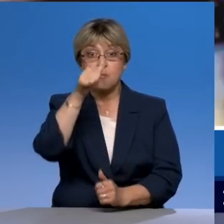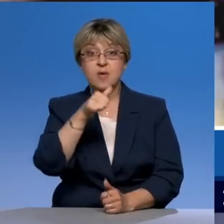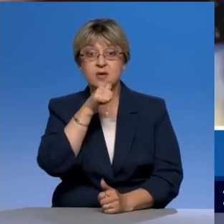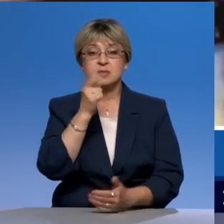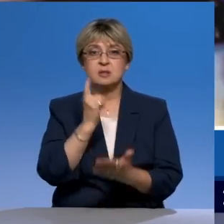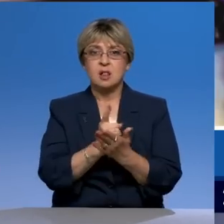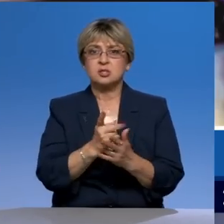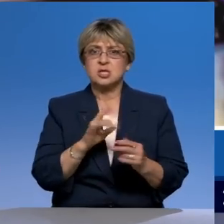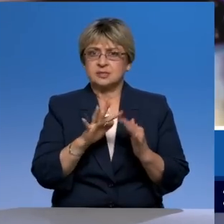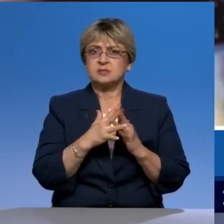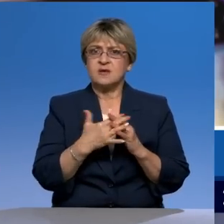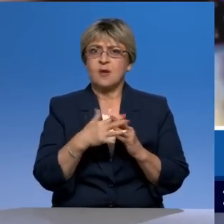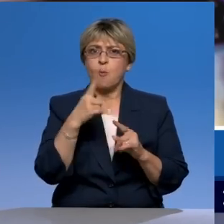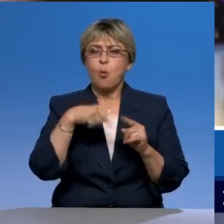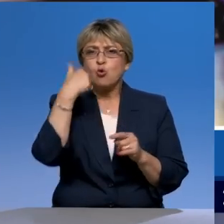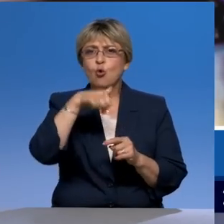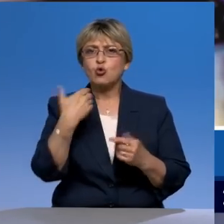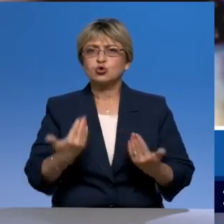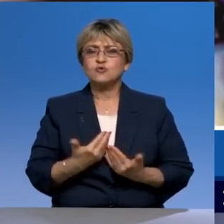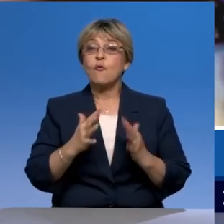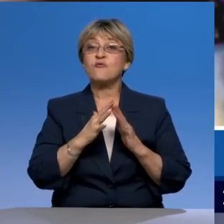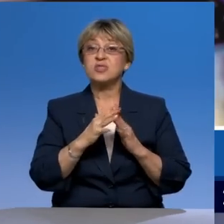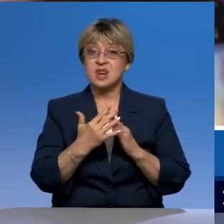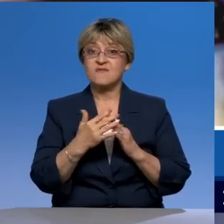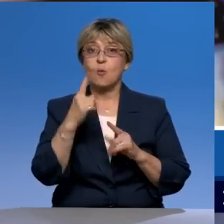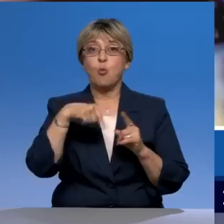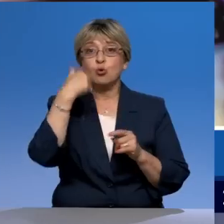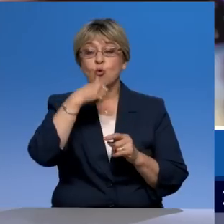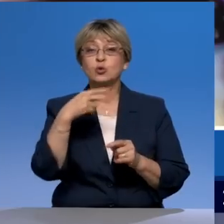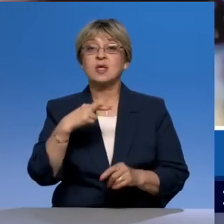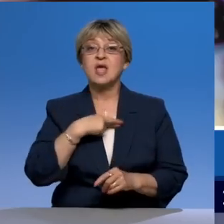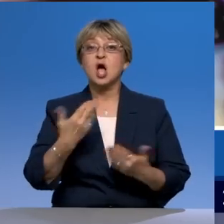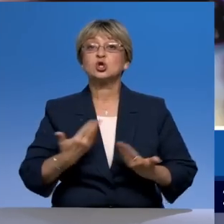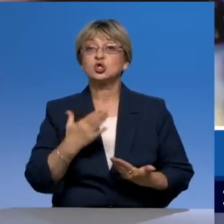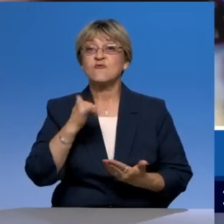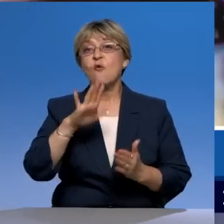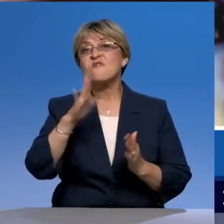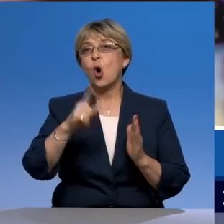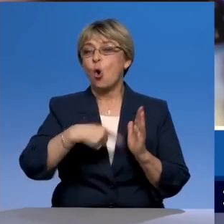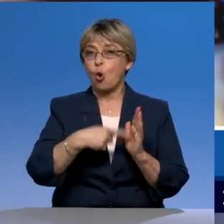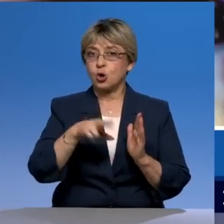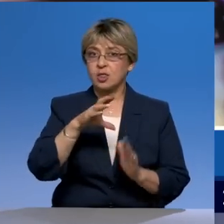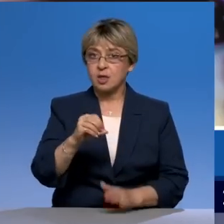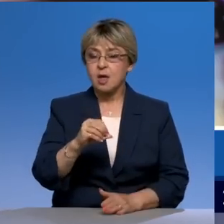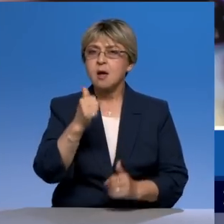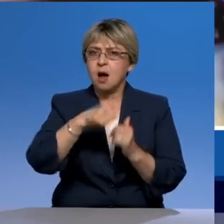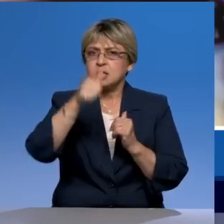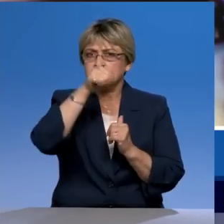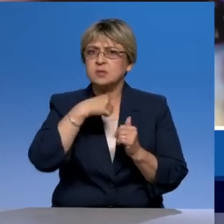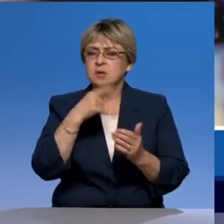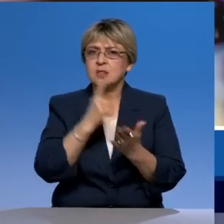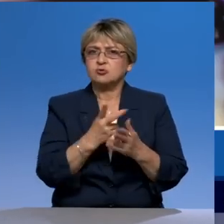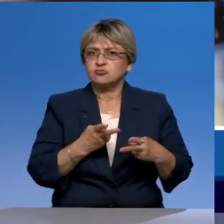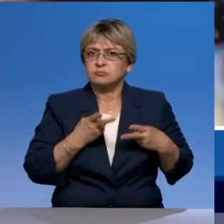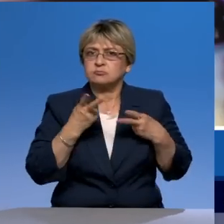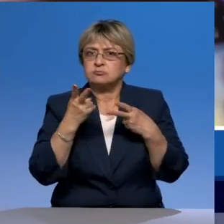из деревни. Я полгода живу в деревне, полгода я живу в городе. Вот. И каждый месяц я должна ехать